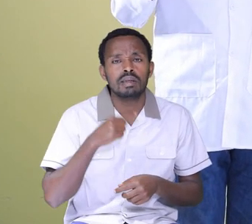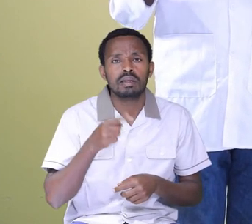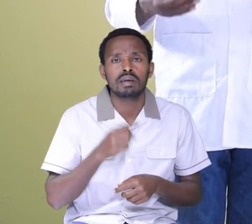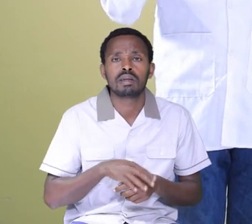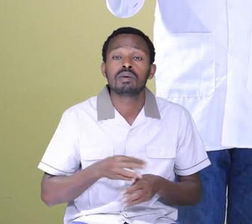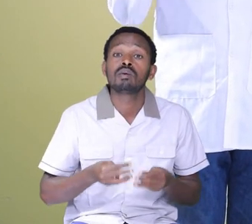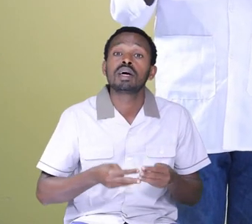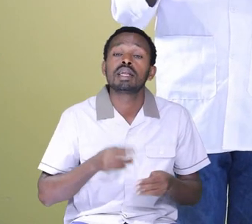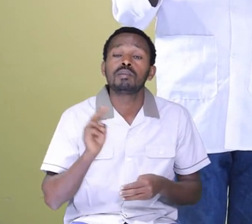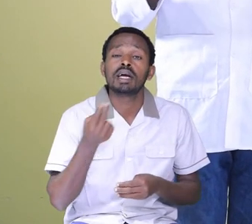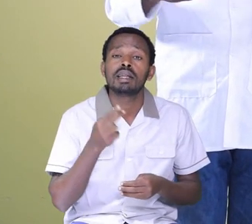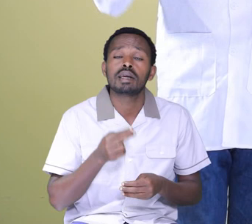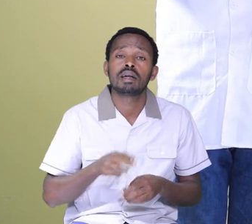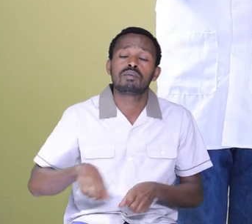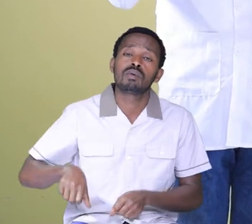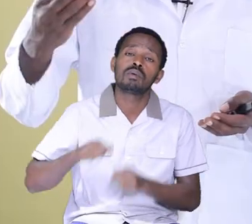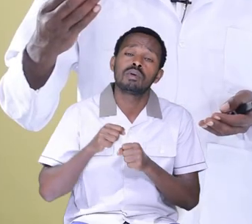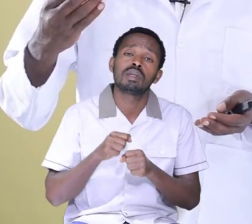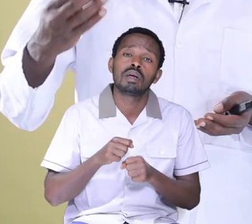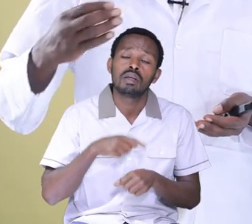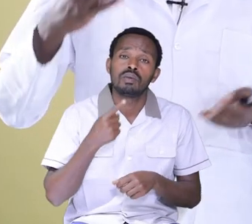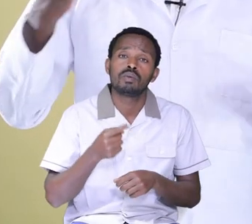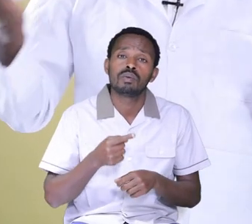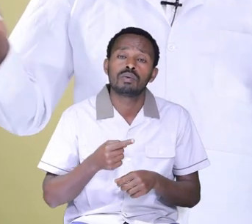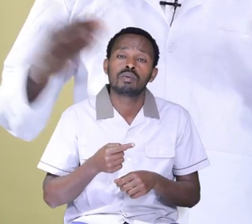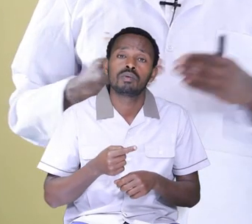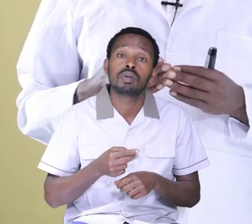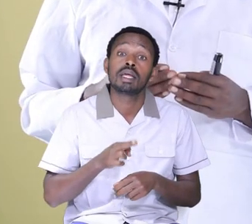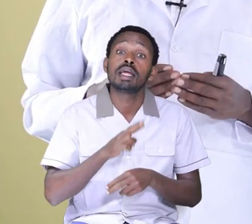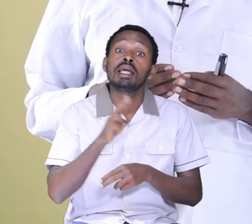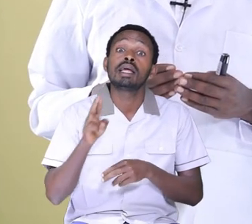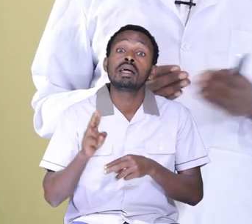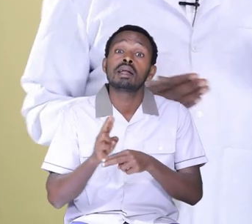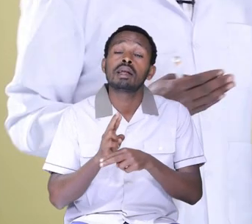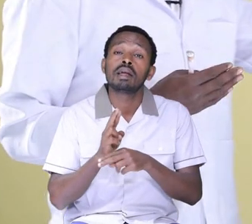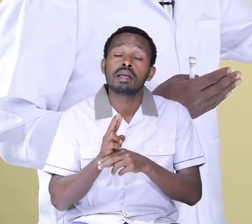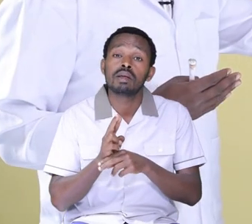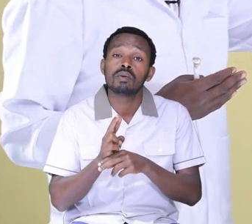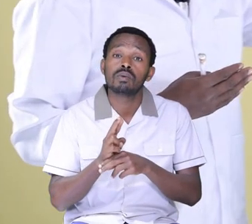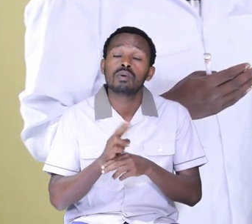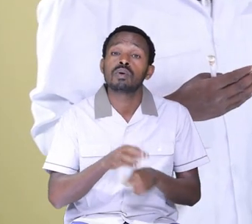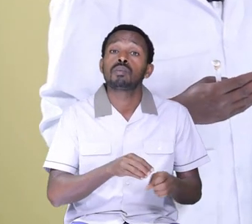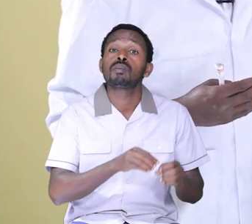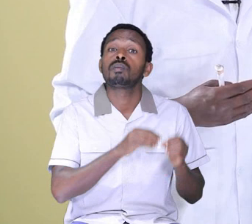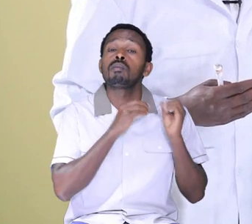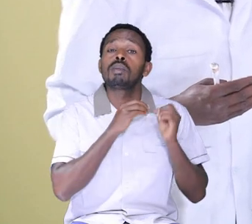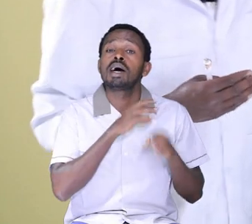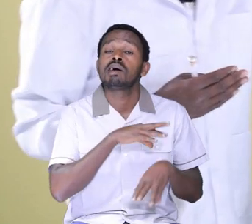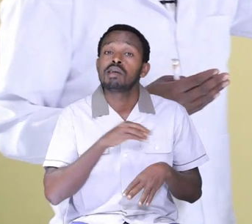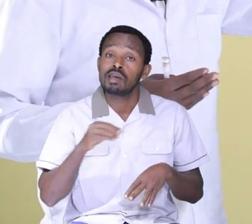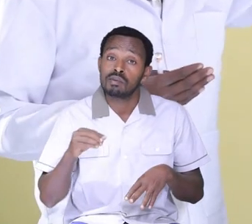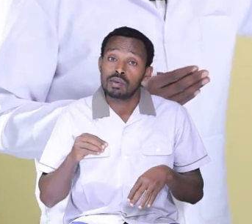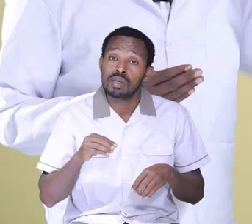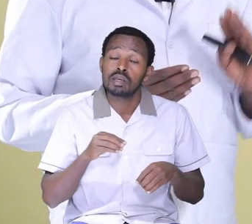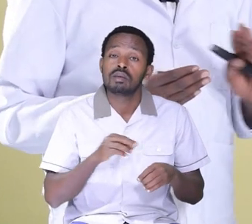Faayidaa makaanikaalaa fonqolchaa jechuun reeshiyoo ba'aa fi humna sochooftuuti. Akkuma asirraa hubattan fonqolchi reeshiyoo ba'aa